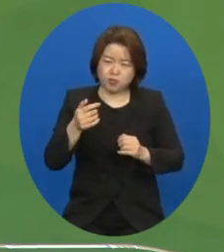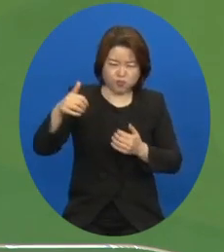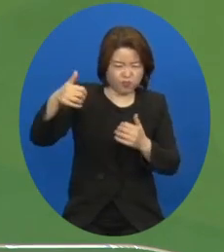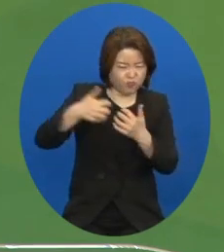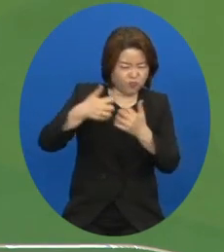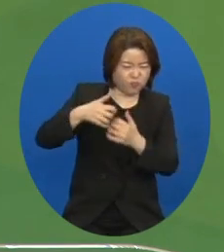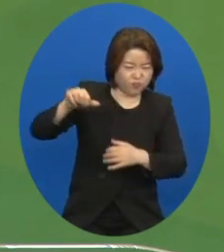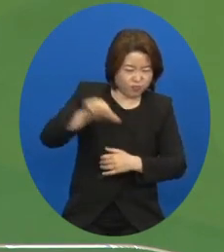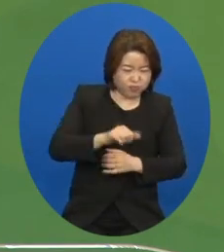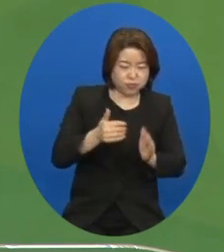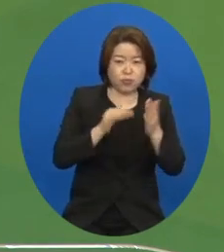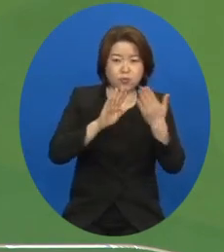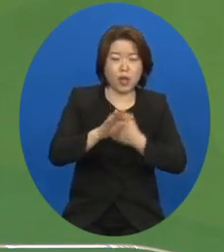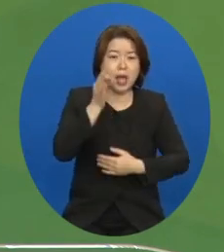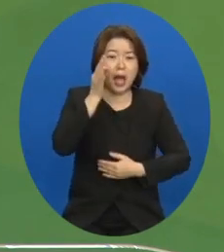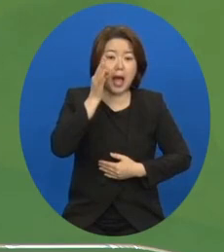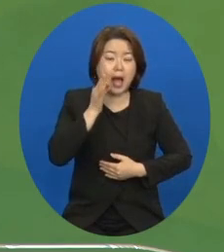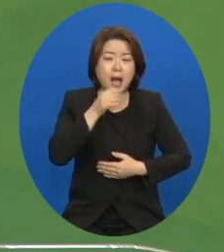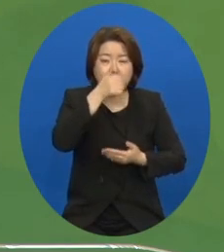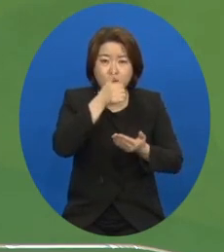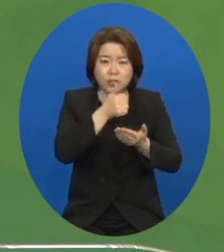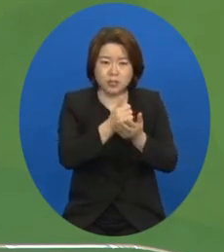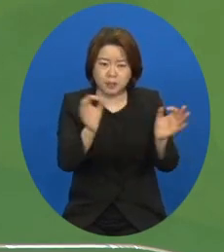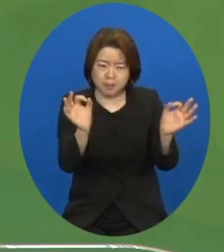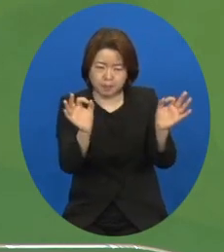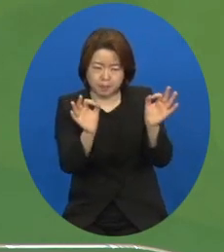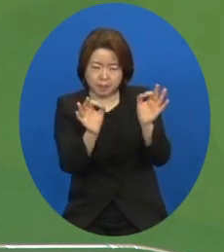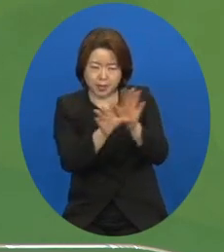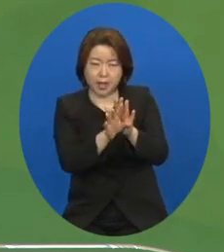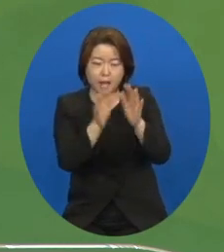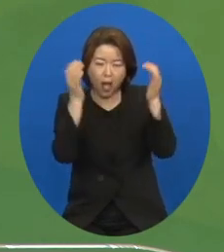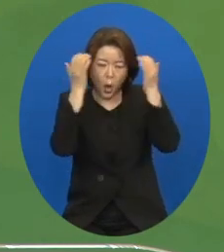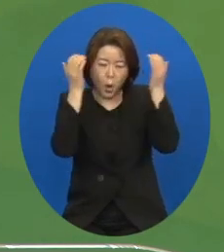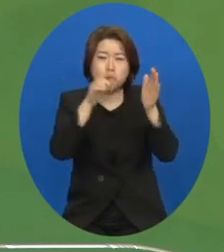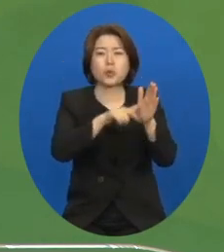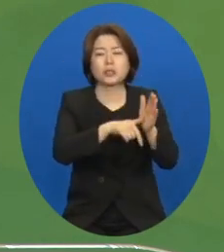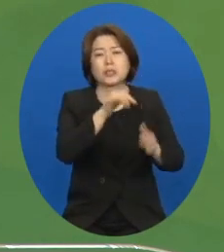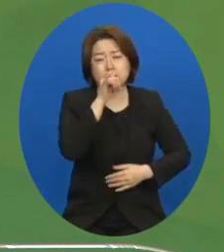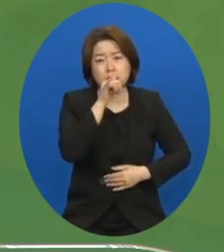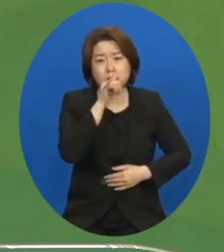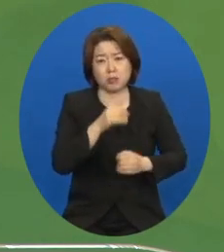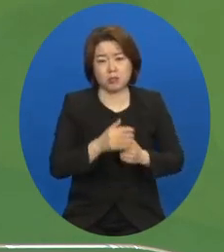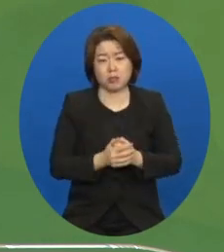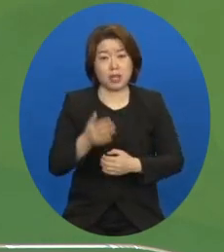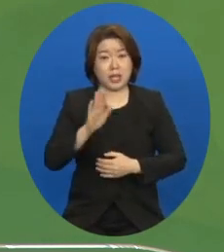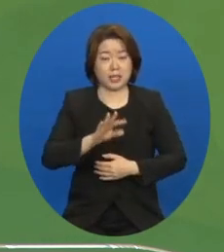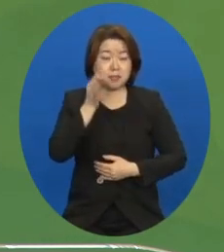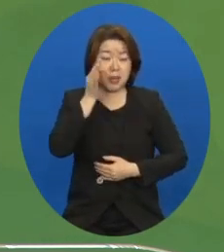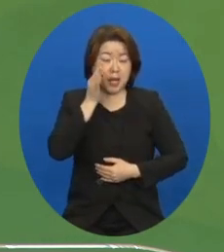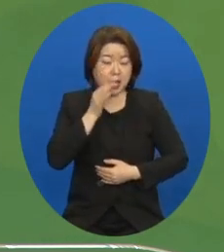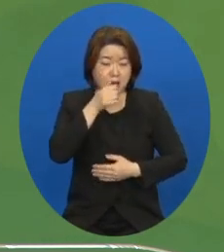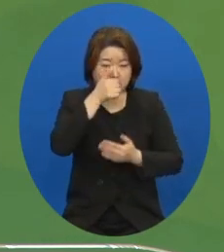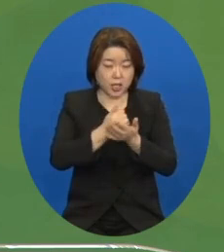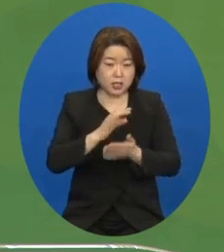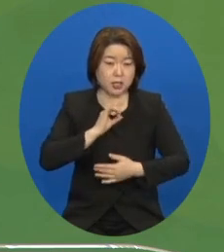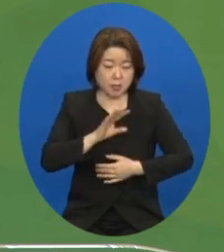고통스러운 시간을 갖습니다. 그러나 아간의 죄만 제거된 게